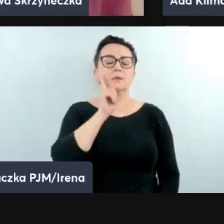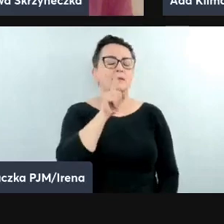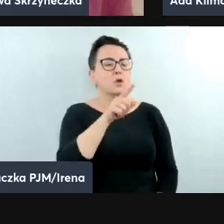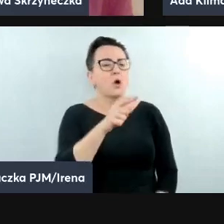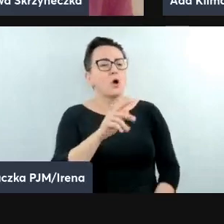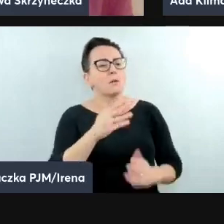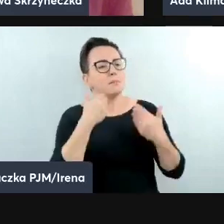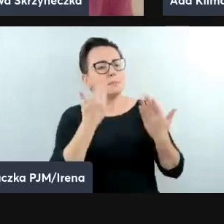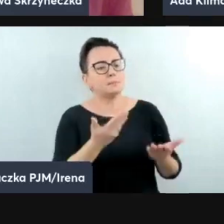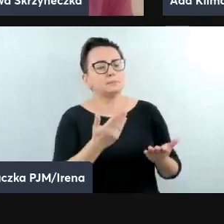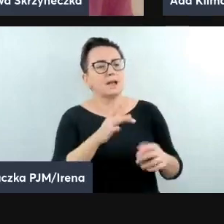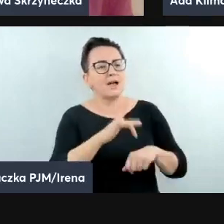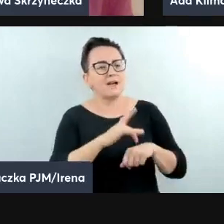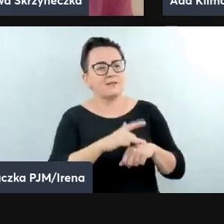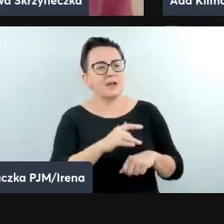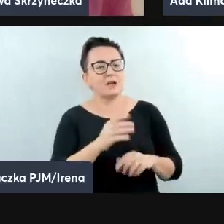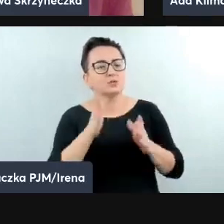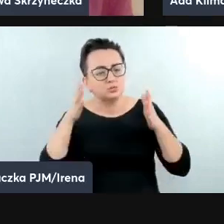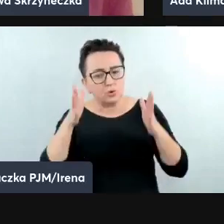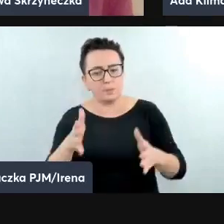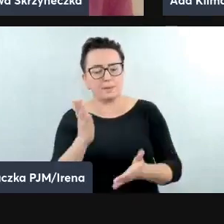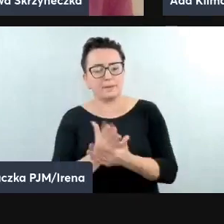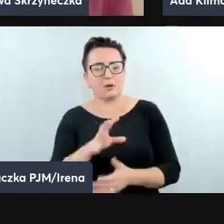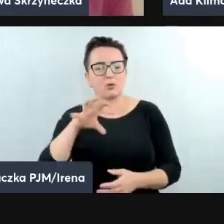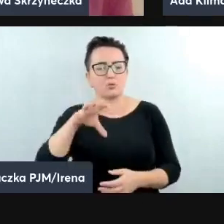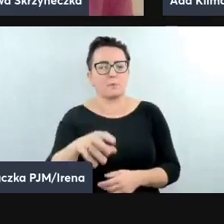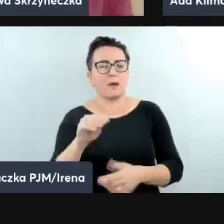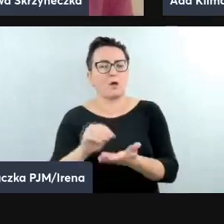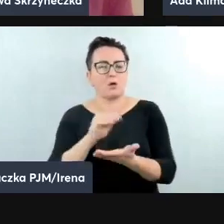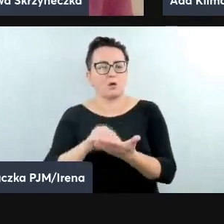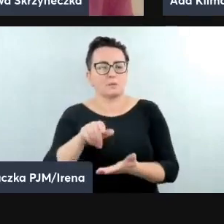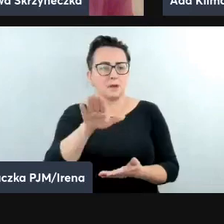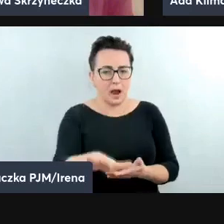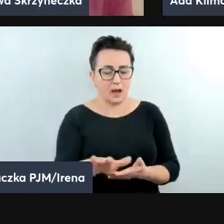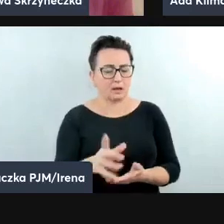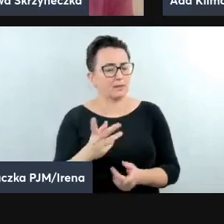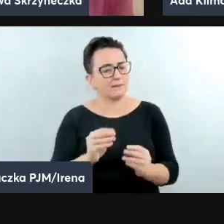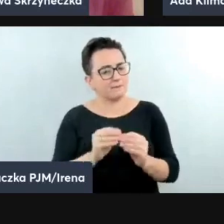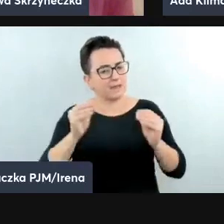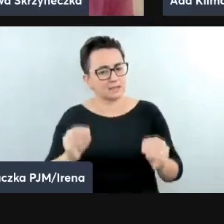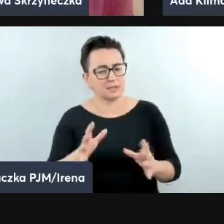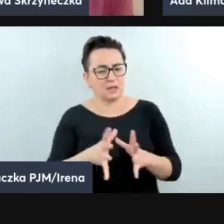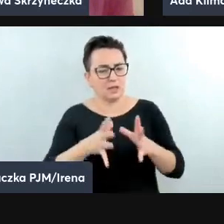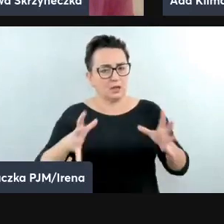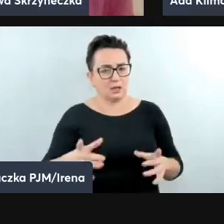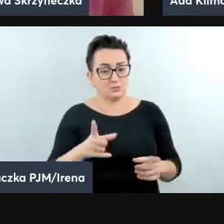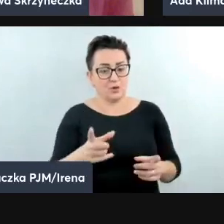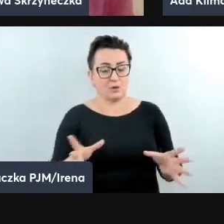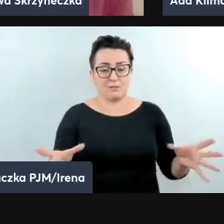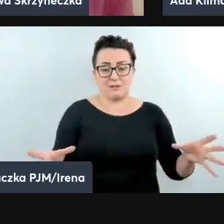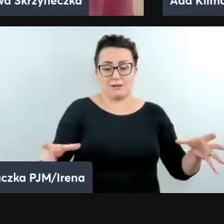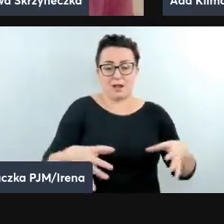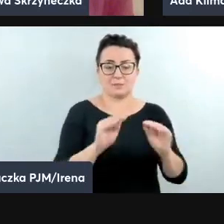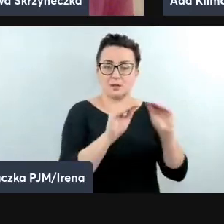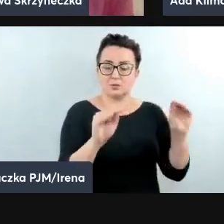osób miesiączkujących, tylko trochę poza nią wychodzimy i że wtedy rzeczywiście ta edukacyjność jest jakby nie tylko wytłumaczona tym, że bo my